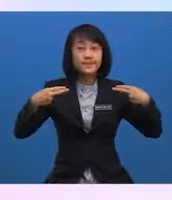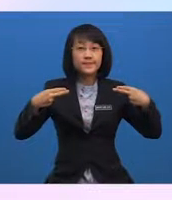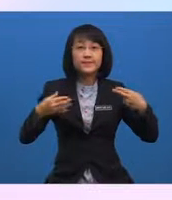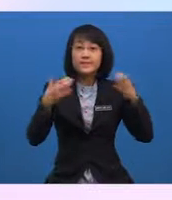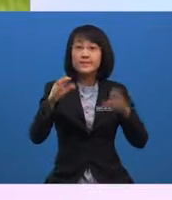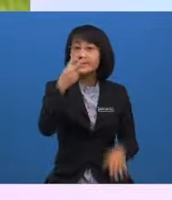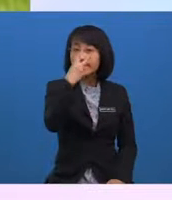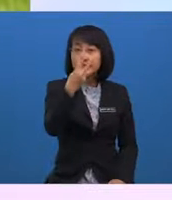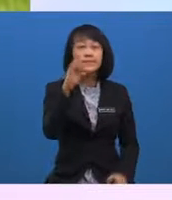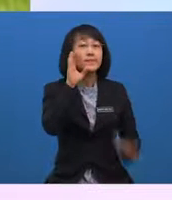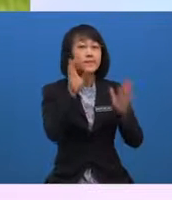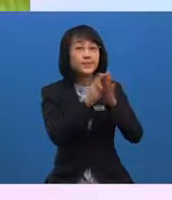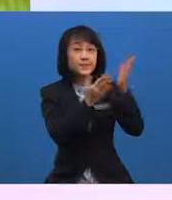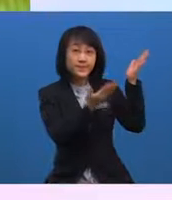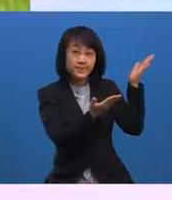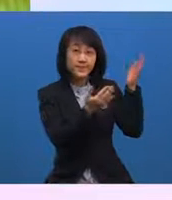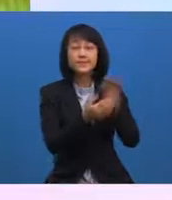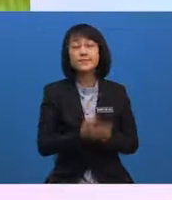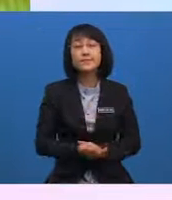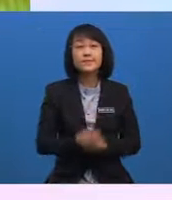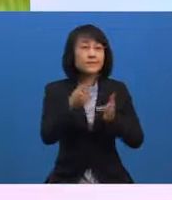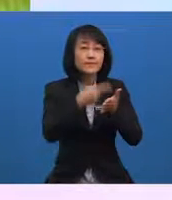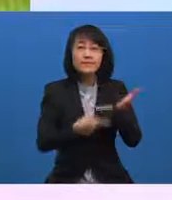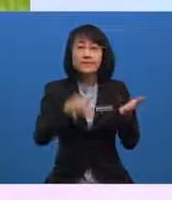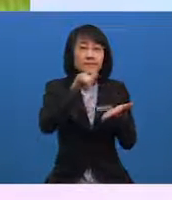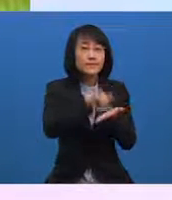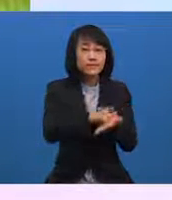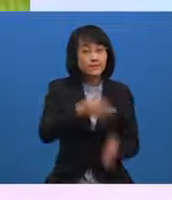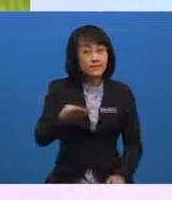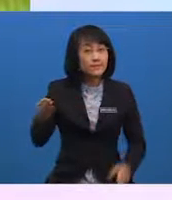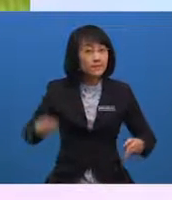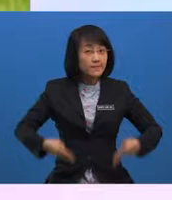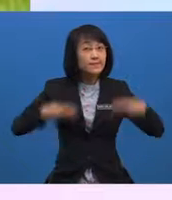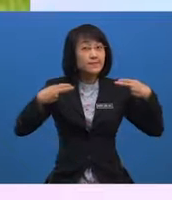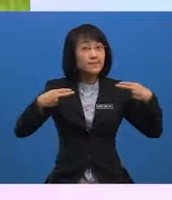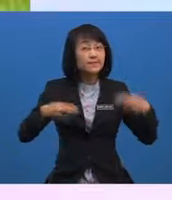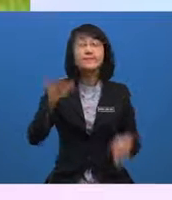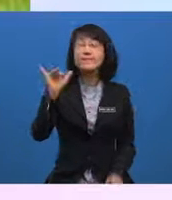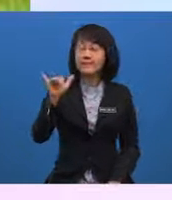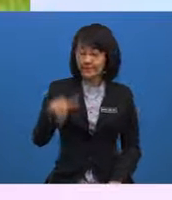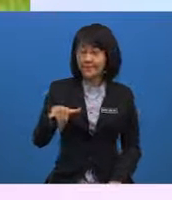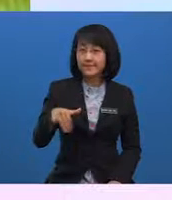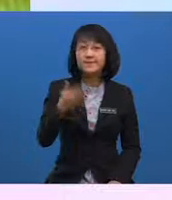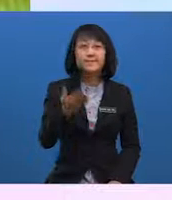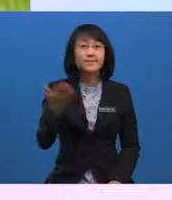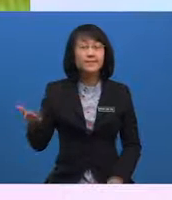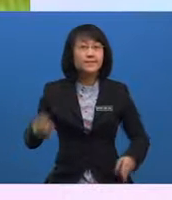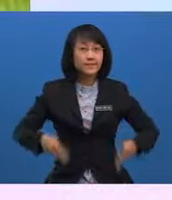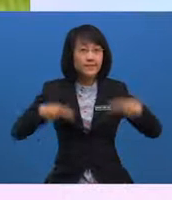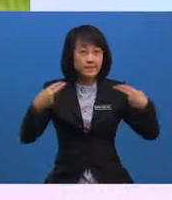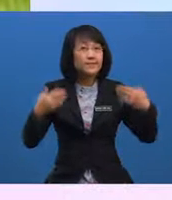ini. Apa itu benda hidup? Ya, benda hidup terdiri